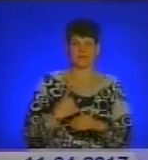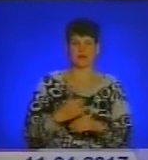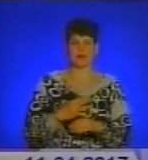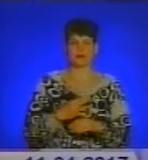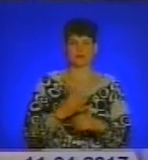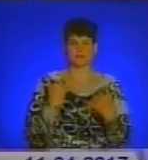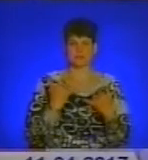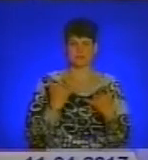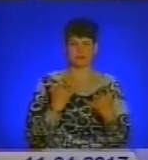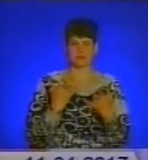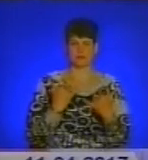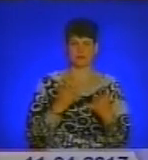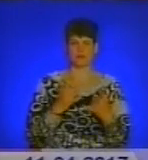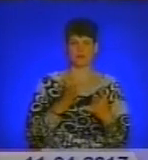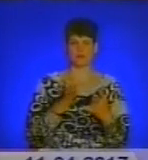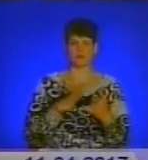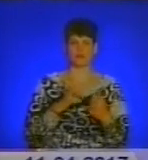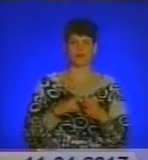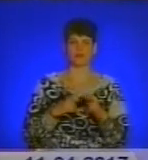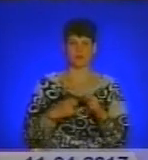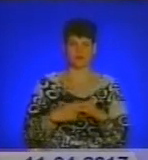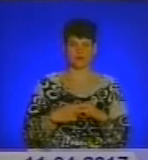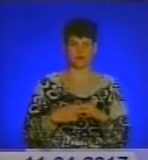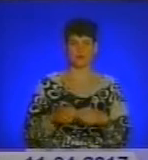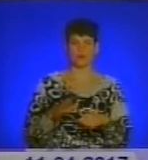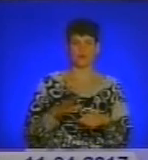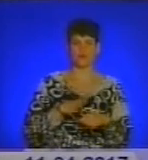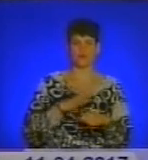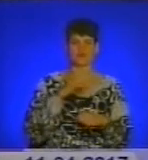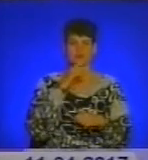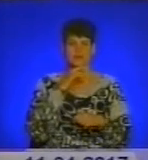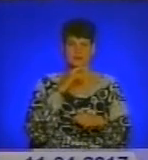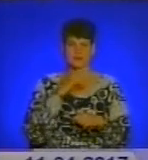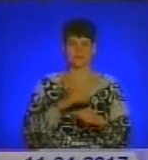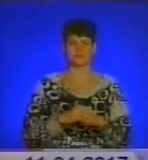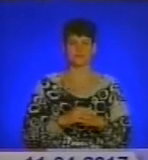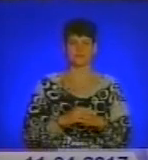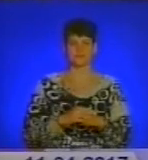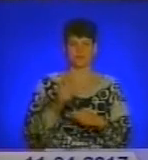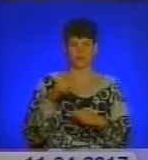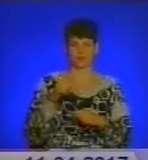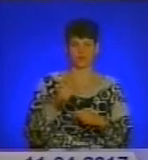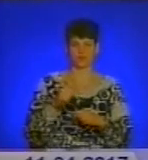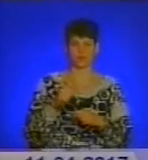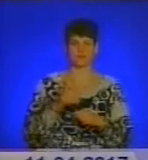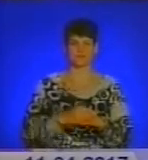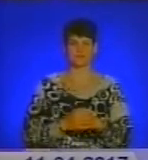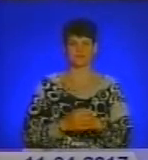я зараз був в Івано-Франківську, в Чернівцях, тут